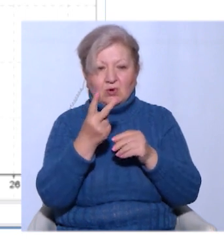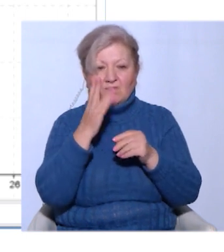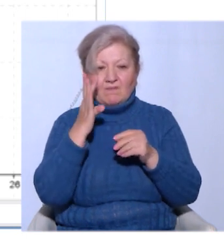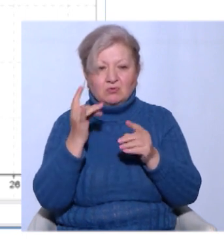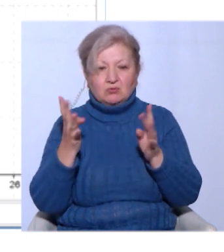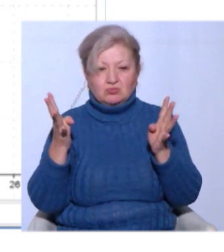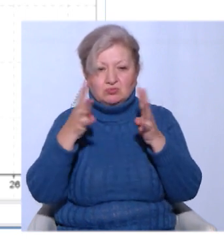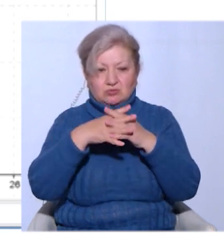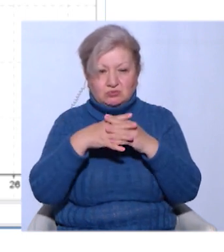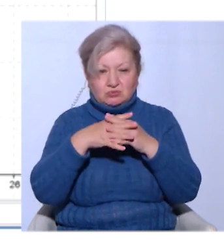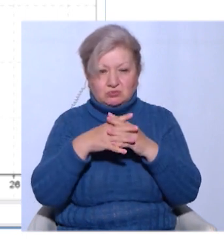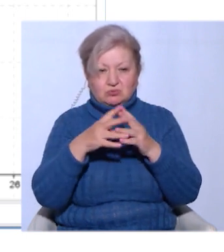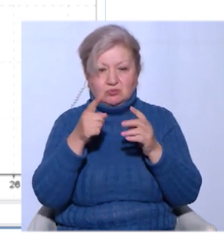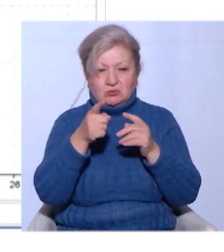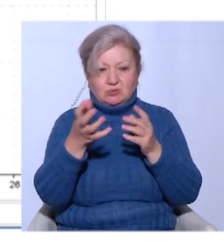ორი ვექტორის შეკრება.